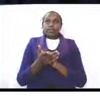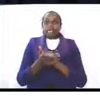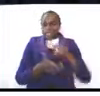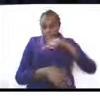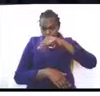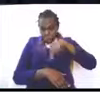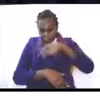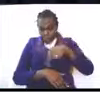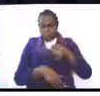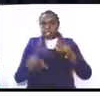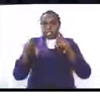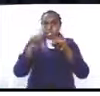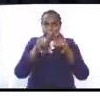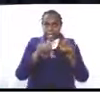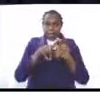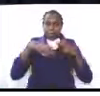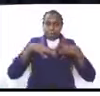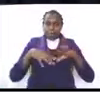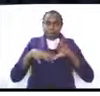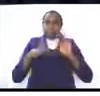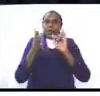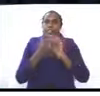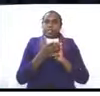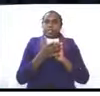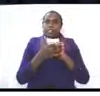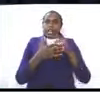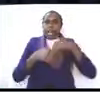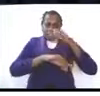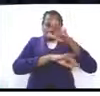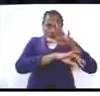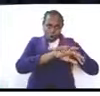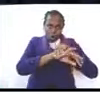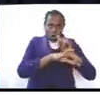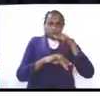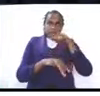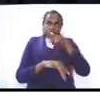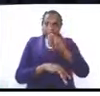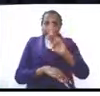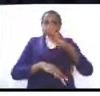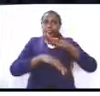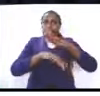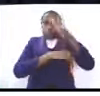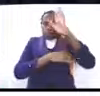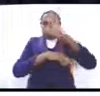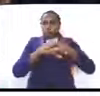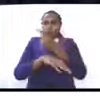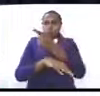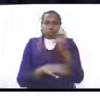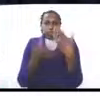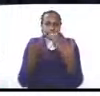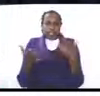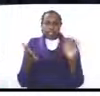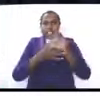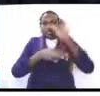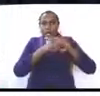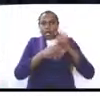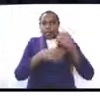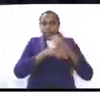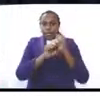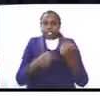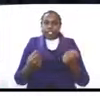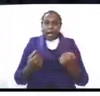sisi kama watu ambao tuko na mwito, wewe Mungu amekuitia, ile jambo amekuitia uweze